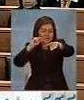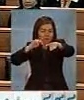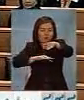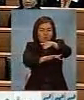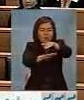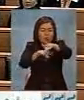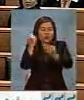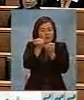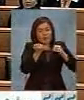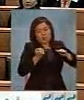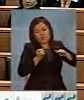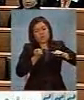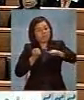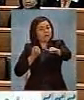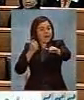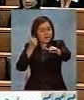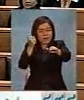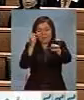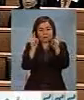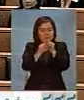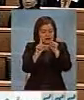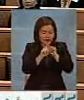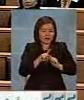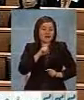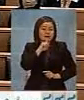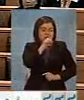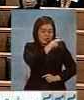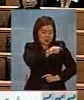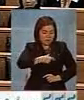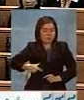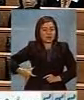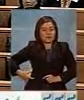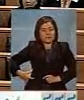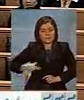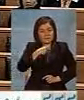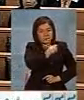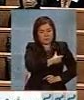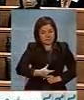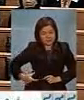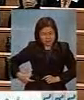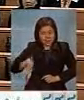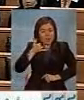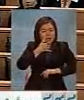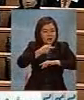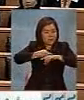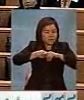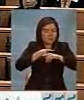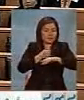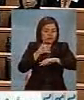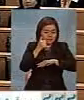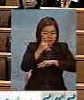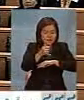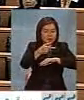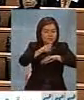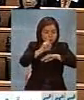จีนสมเด็จพระเทพรัตนราชสุดาสยามบรมราชกุมารีเสด็จเปิดสะพานเมื่อวันที่11เดือน11